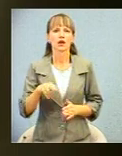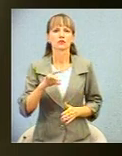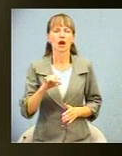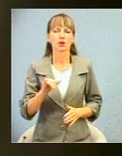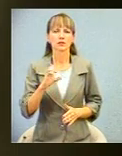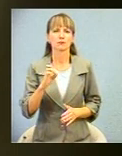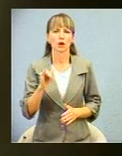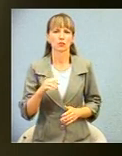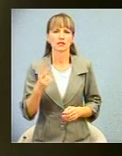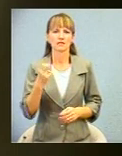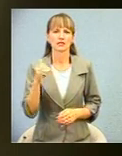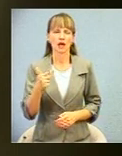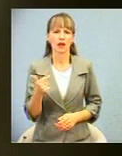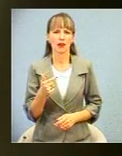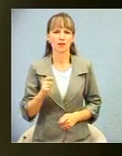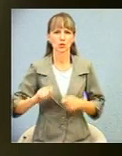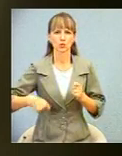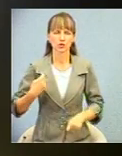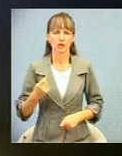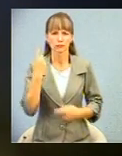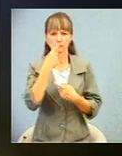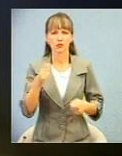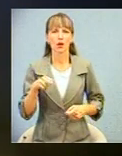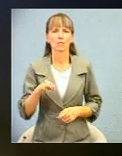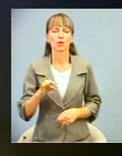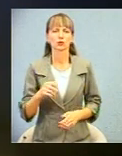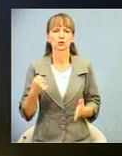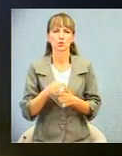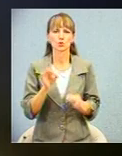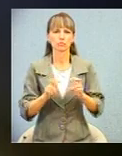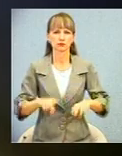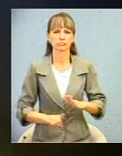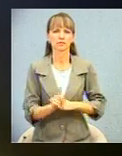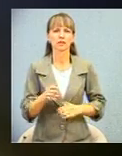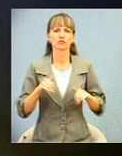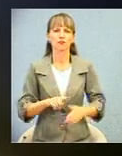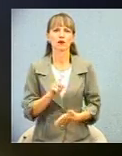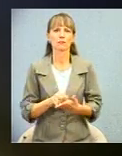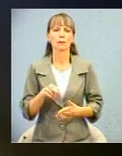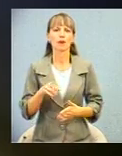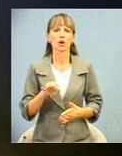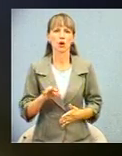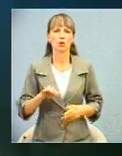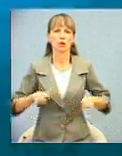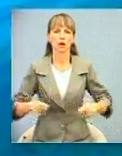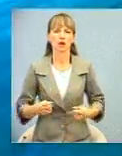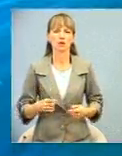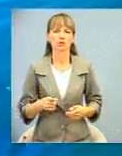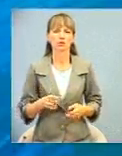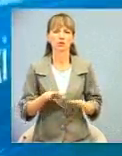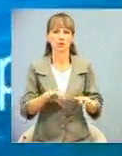200 тисяч гривень, повідомляє прес-служба обласної прокуратури. Розпочати досудове розслідування вирішується питання про арешт вилученого майна.